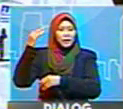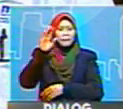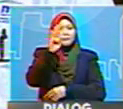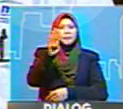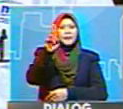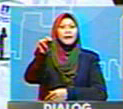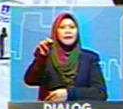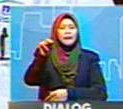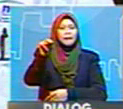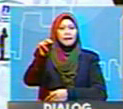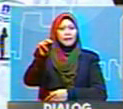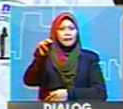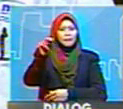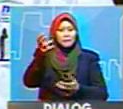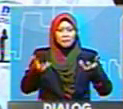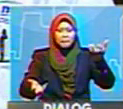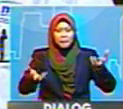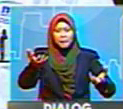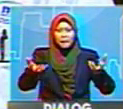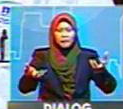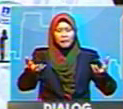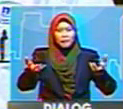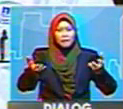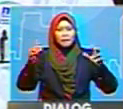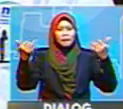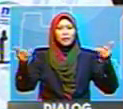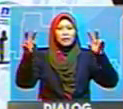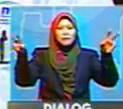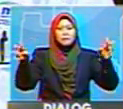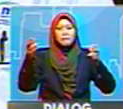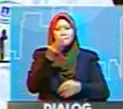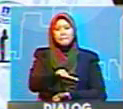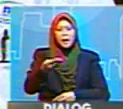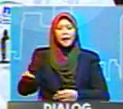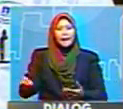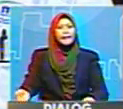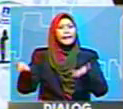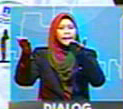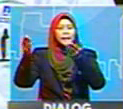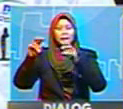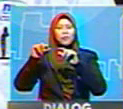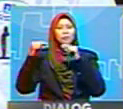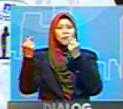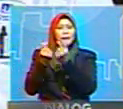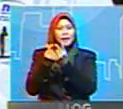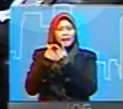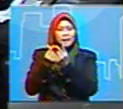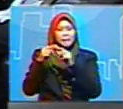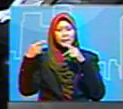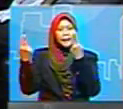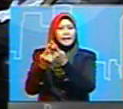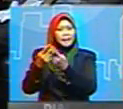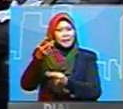BN BN telah dipanggil sebagai barang naik Parti BN dan ini